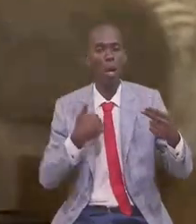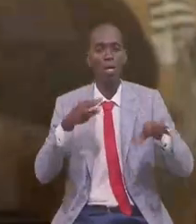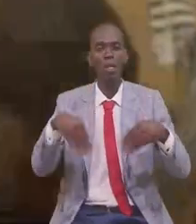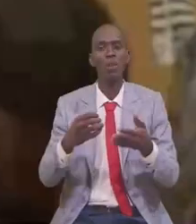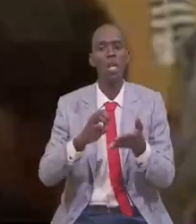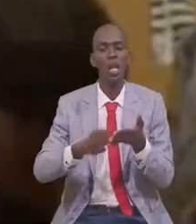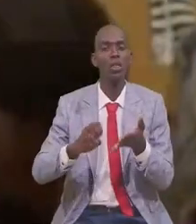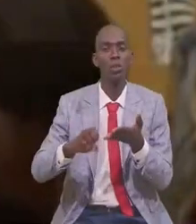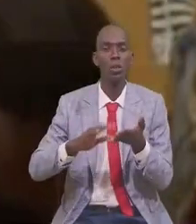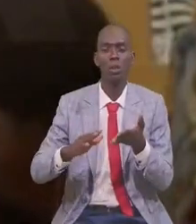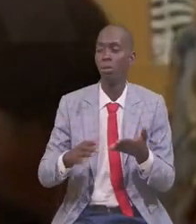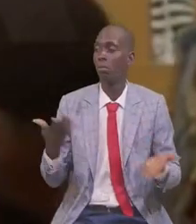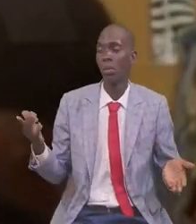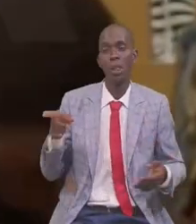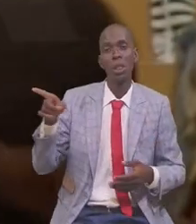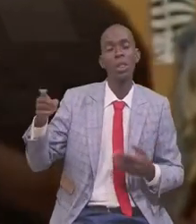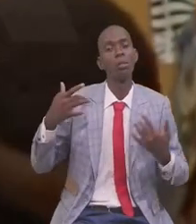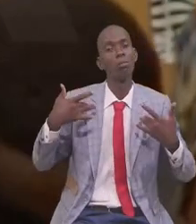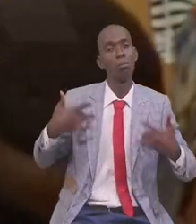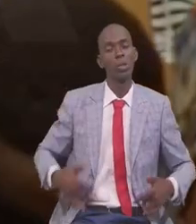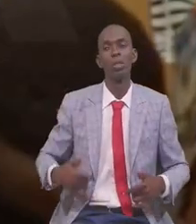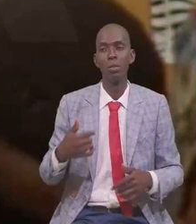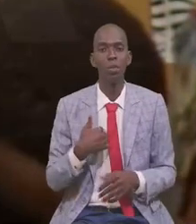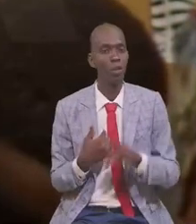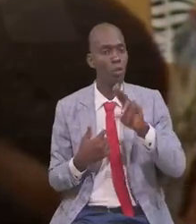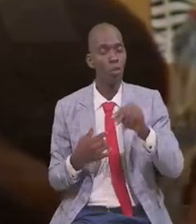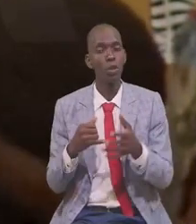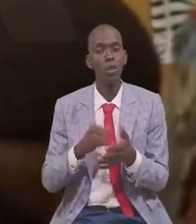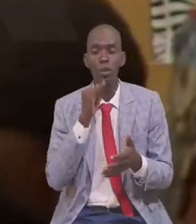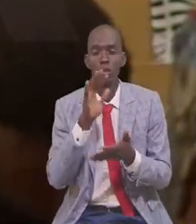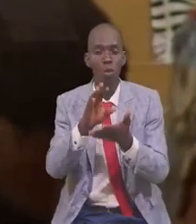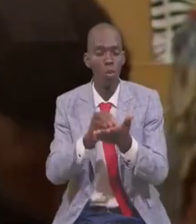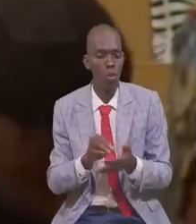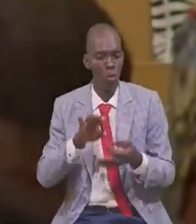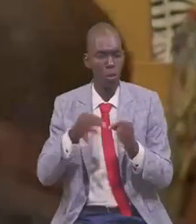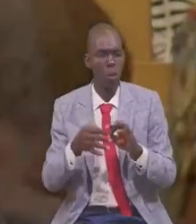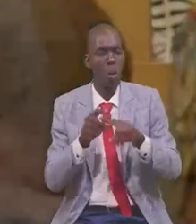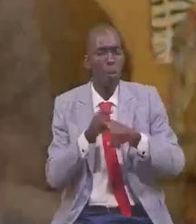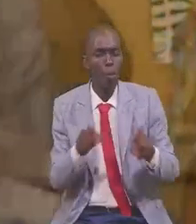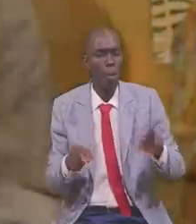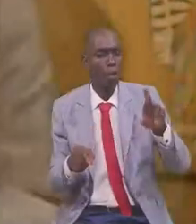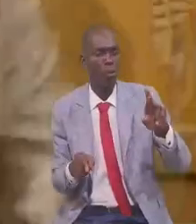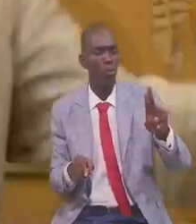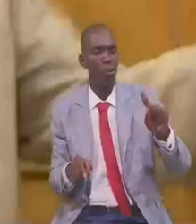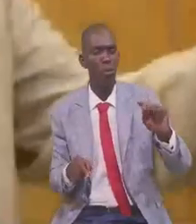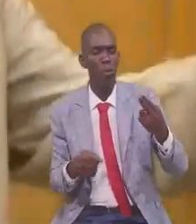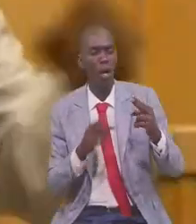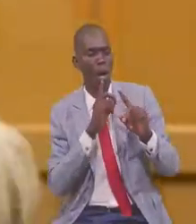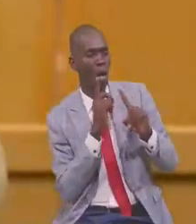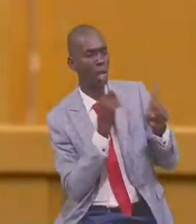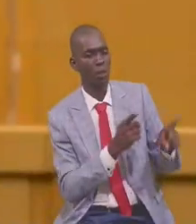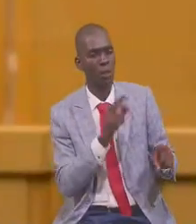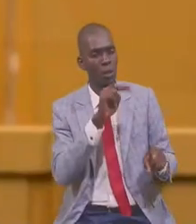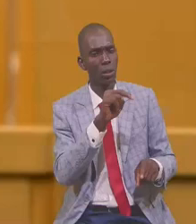non. C'est ton interprétation. Et Ruth a dit, ne me dis pas de te laisser. Là où tu iras,